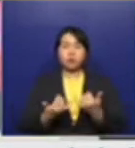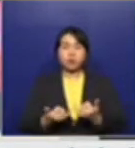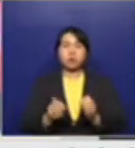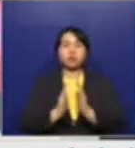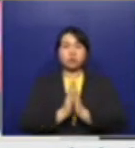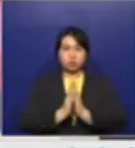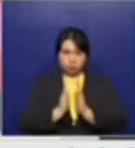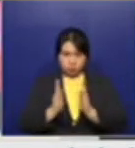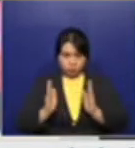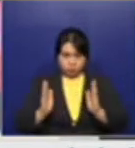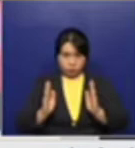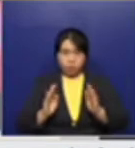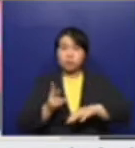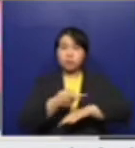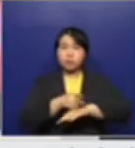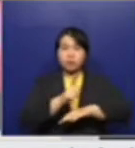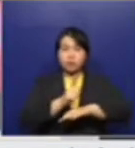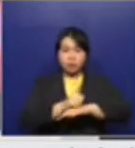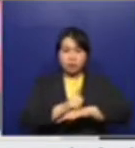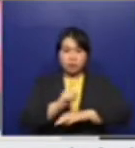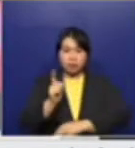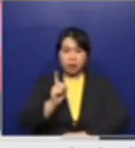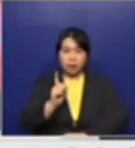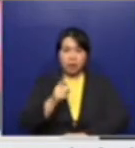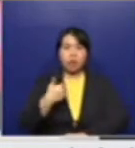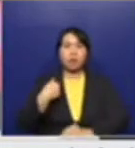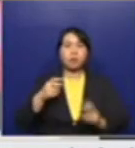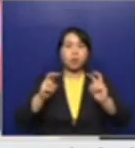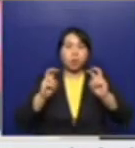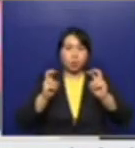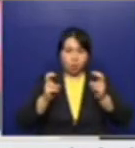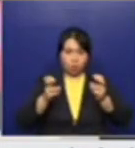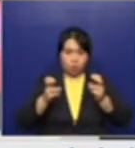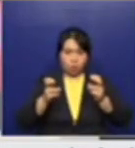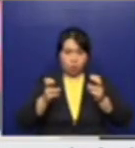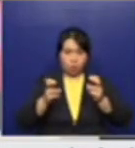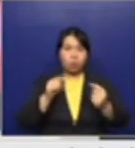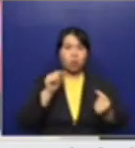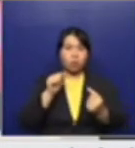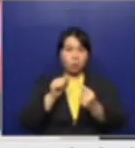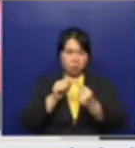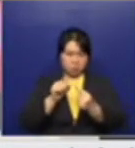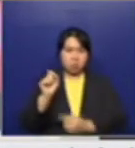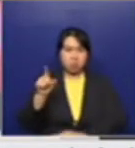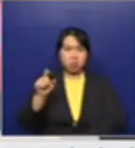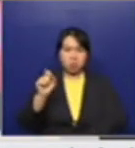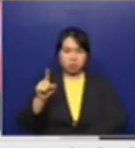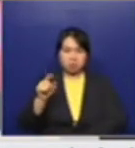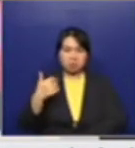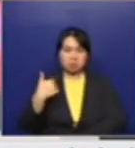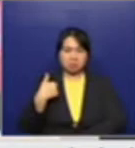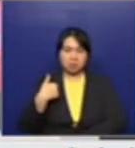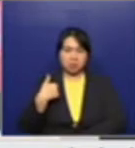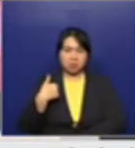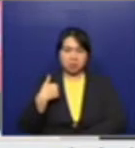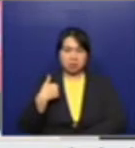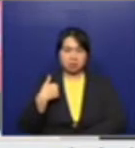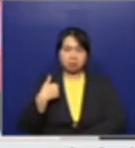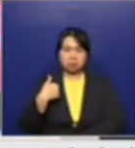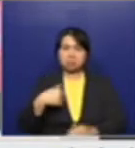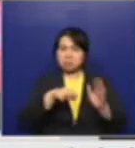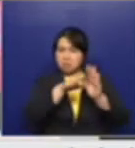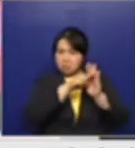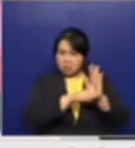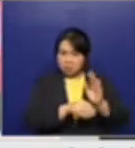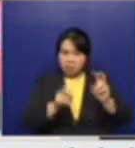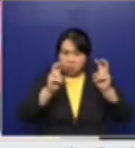ณท่านประธานที่ได้นำยติซึ่งเป็นยติด่วนทั้งหมดจำนวน7ย